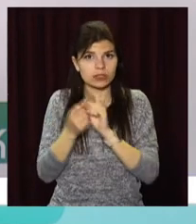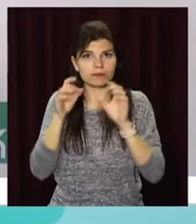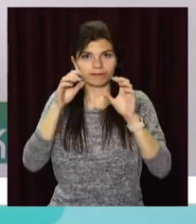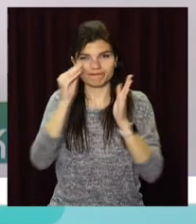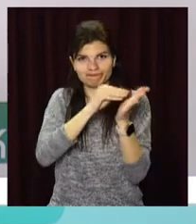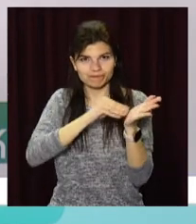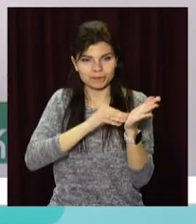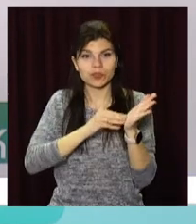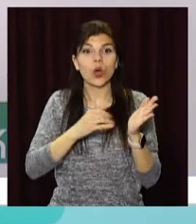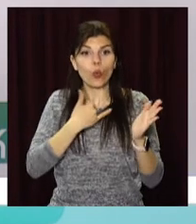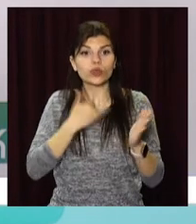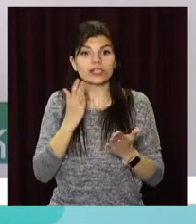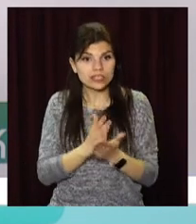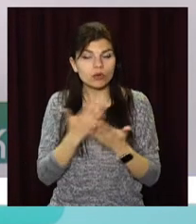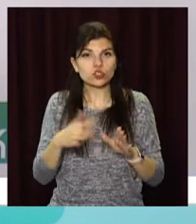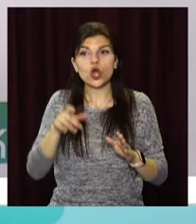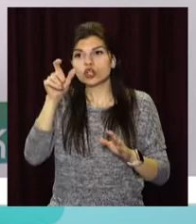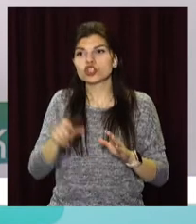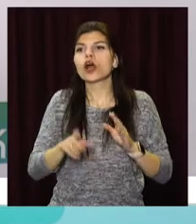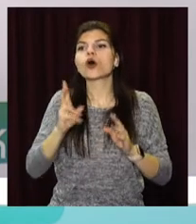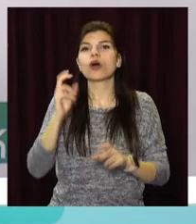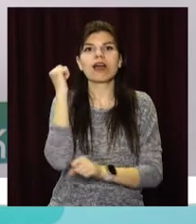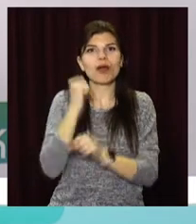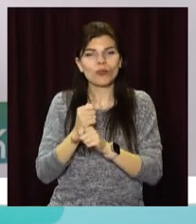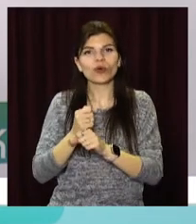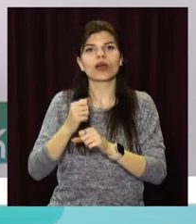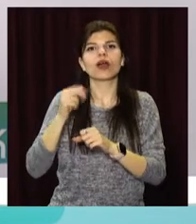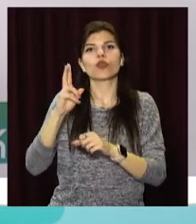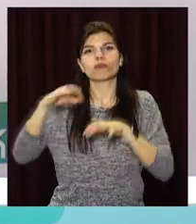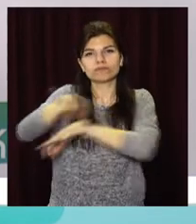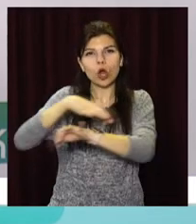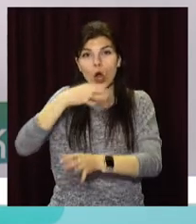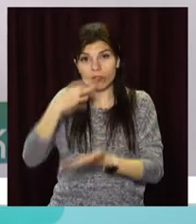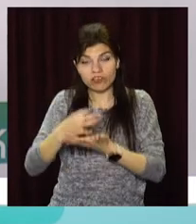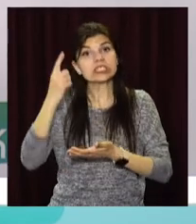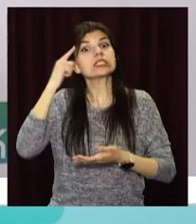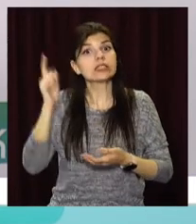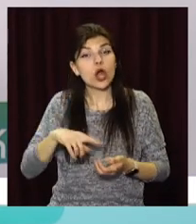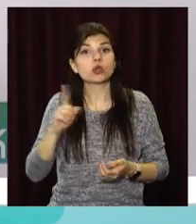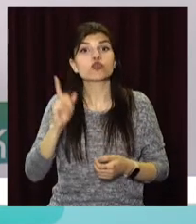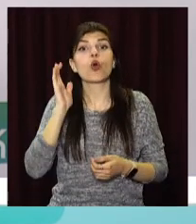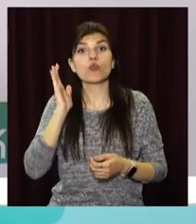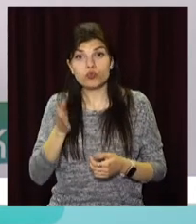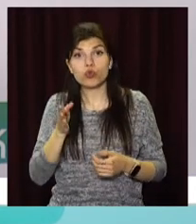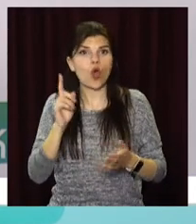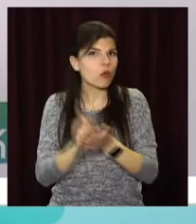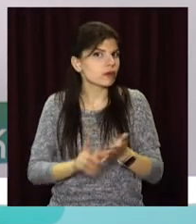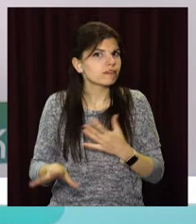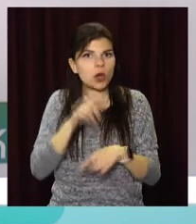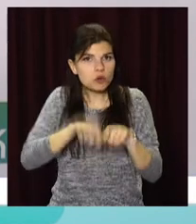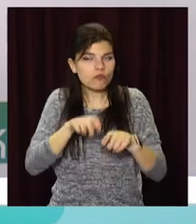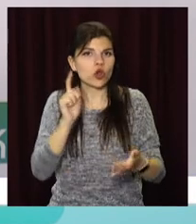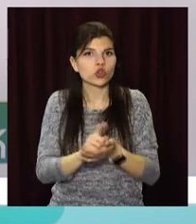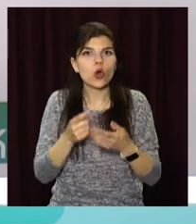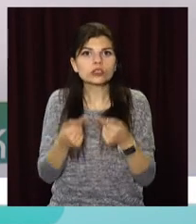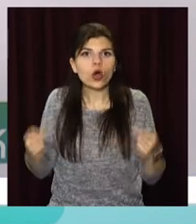Дніпропетровській області. І у нас вже і підрядчики, і проєктанти знають, що буде все перевірятися,